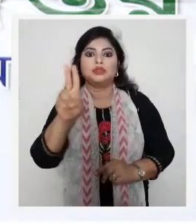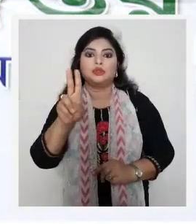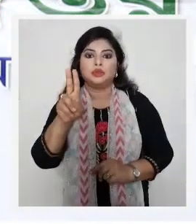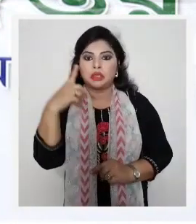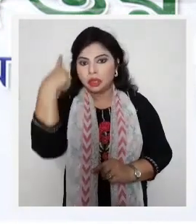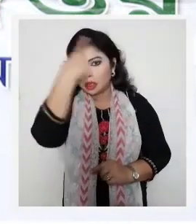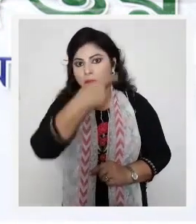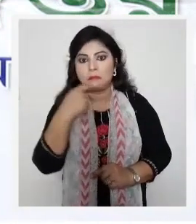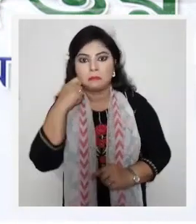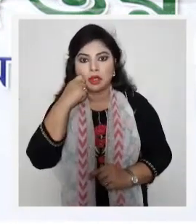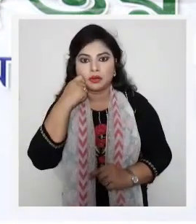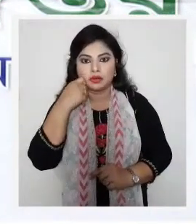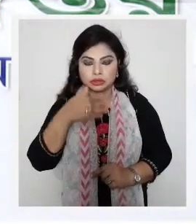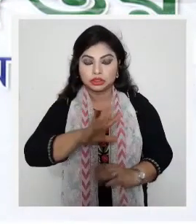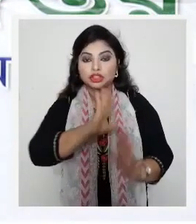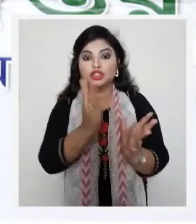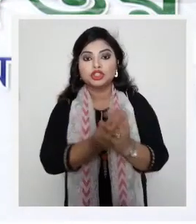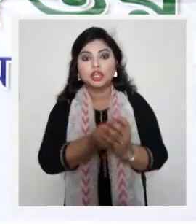21.40%।